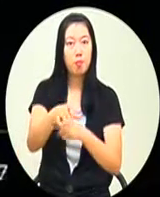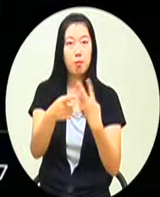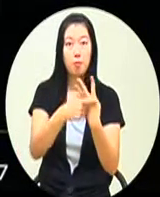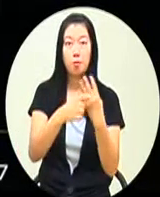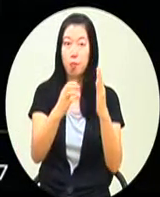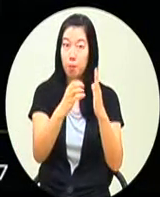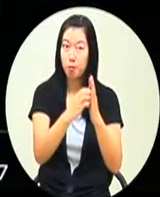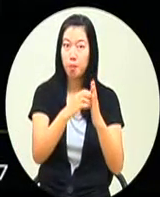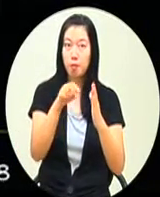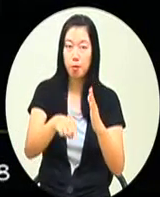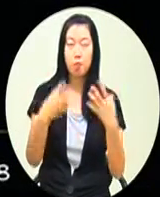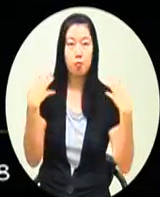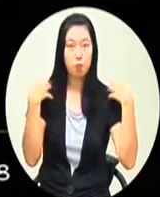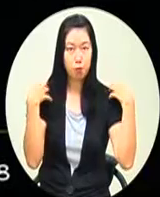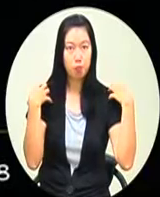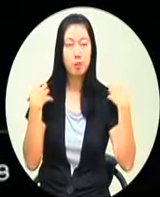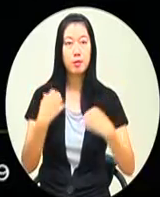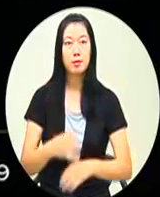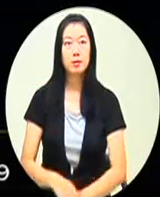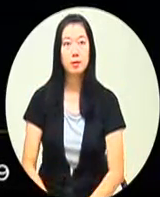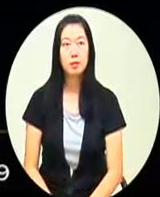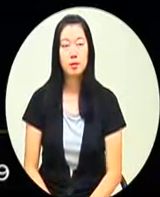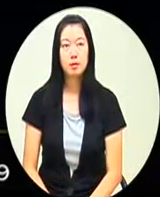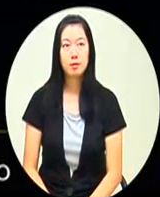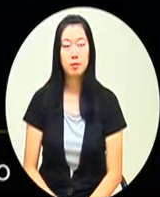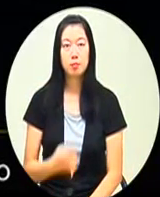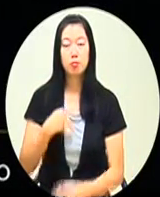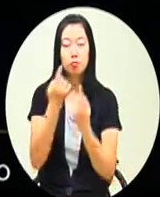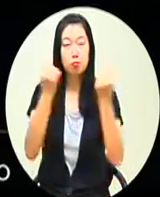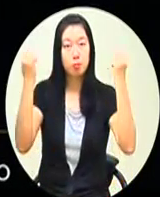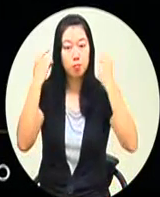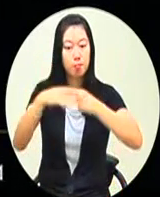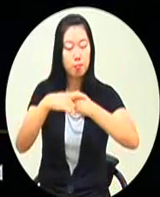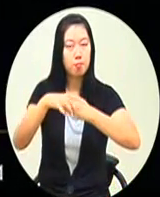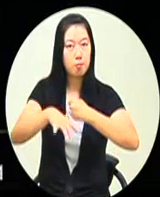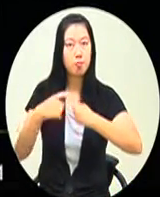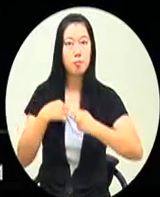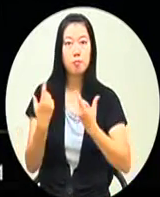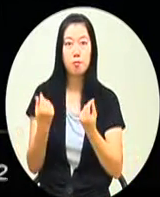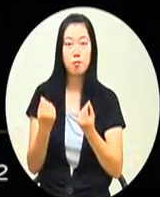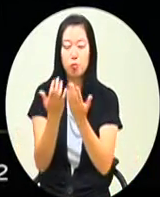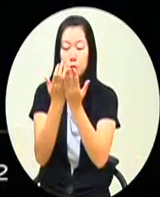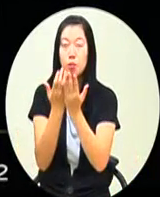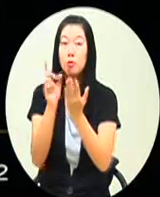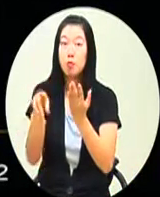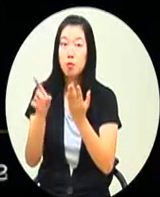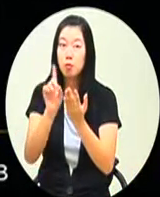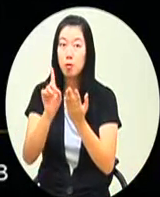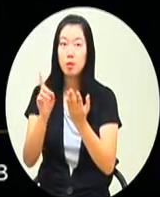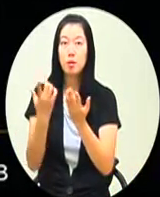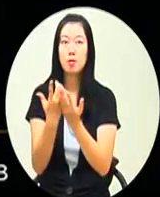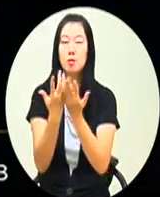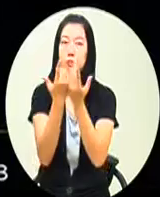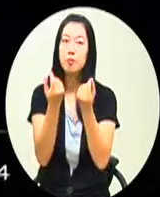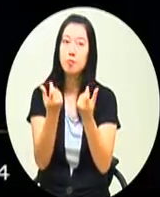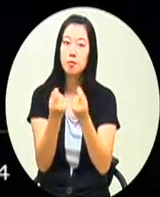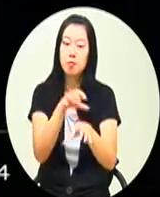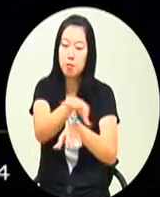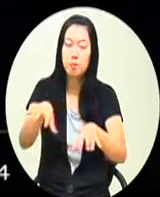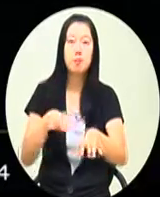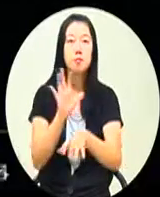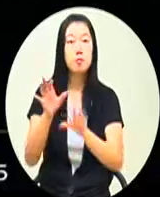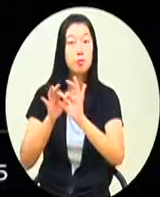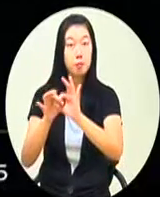较冷僻的一个业务、啊、可是我觉得、欸、我大学研究所其实都念跟环境有相关的科系，我觉得在这边还是利用一点时间来跟大